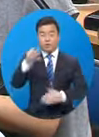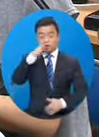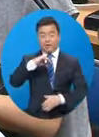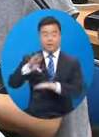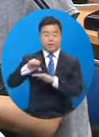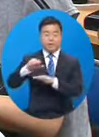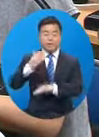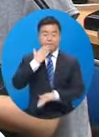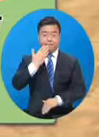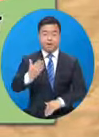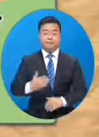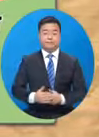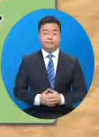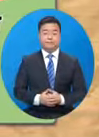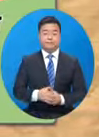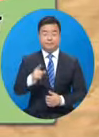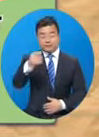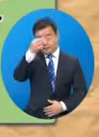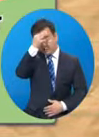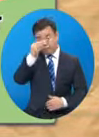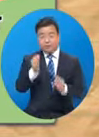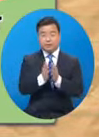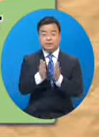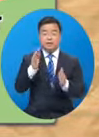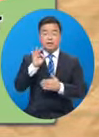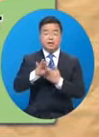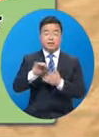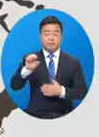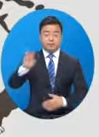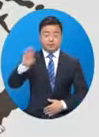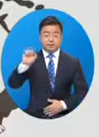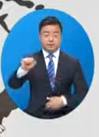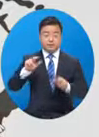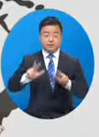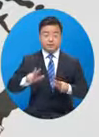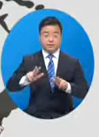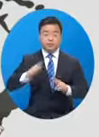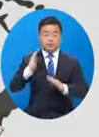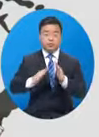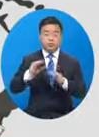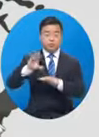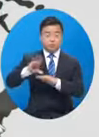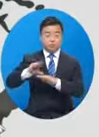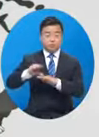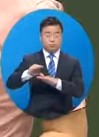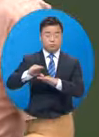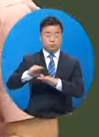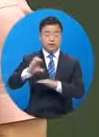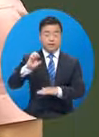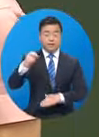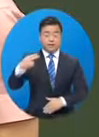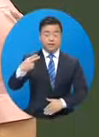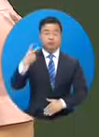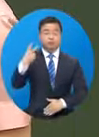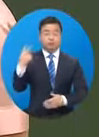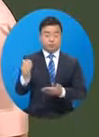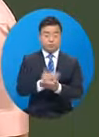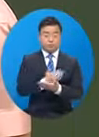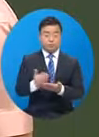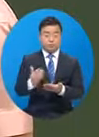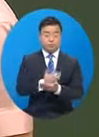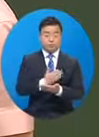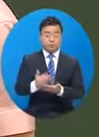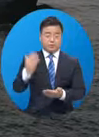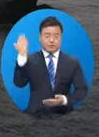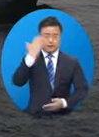주목한 겁니다. 이 기술이 적용되면 EBS의 현 지상파 채널을 두세 개로 나눠서 기존 고화질 방송에다